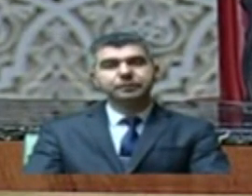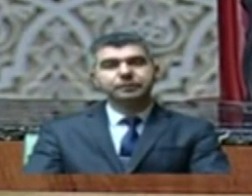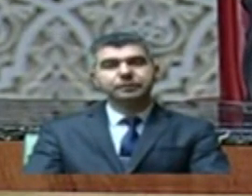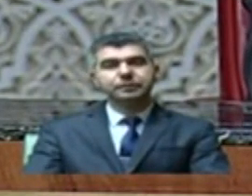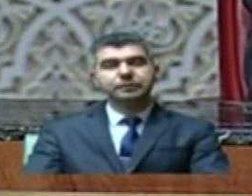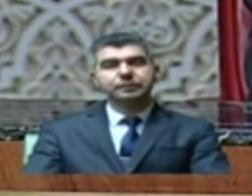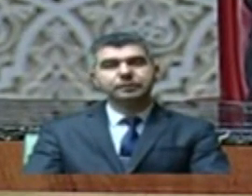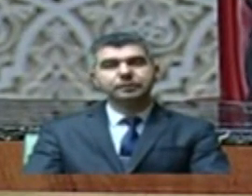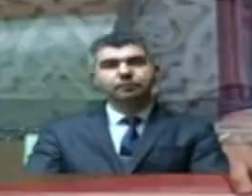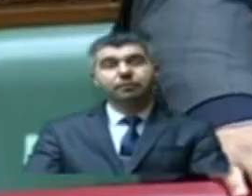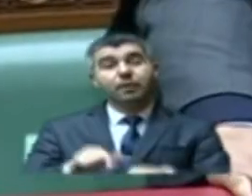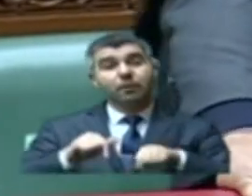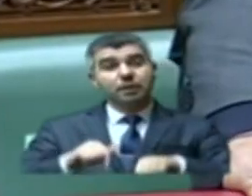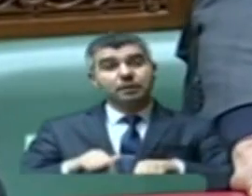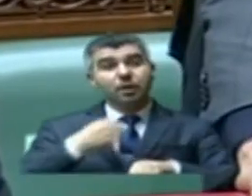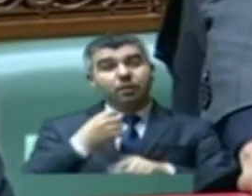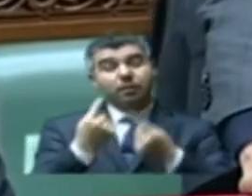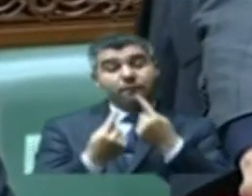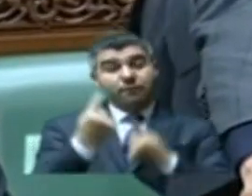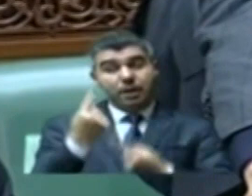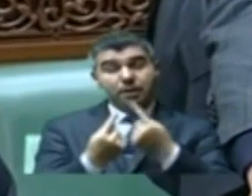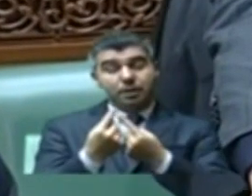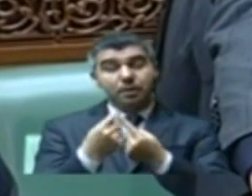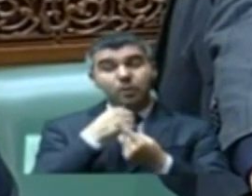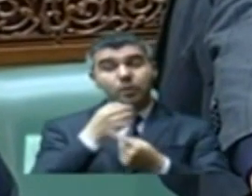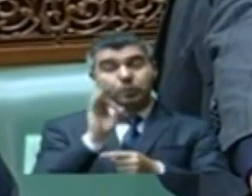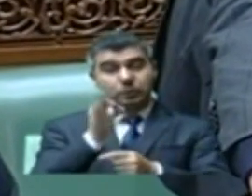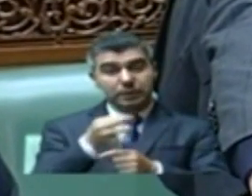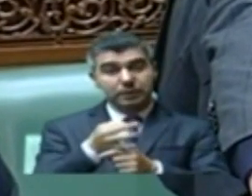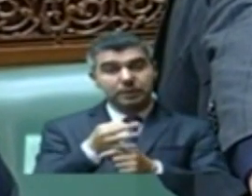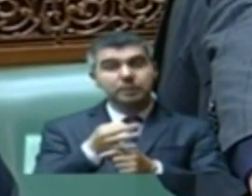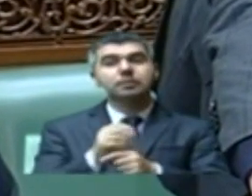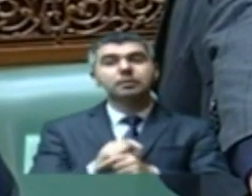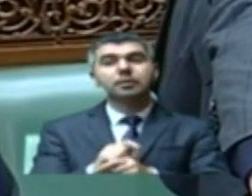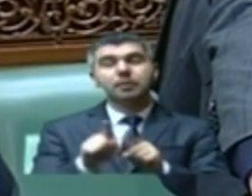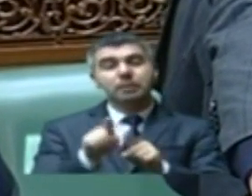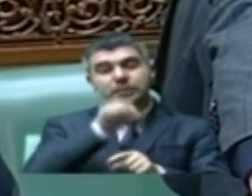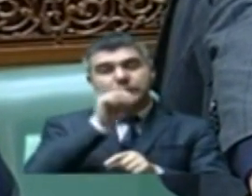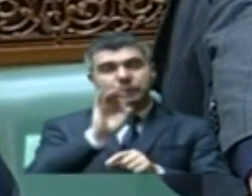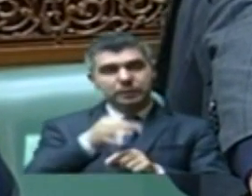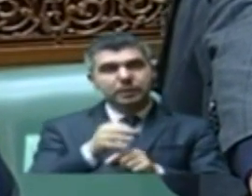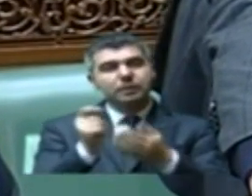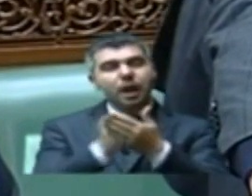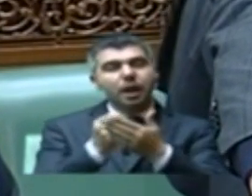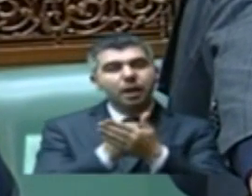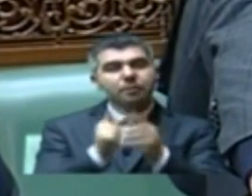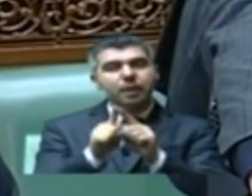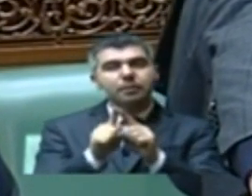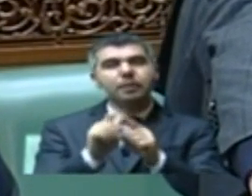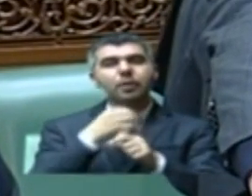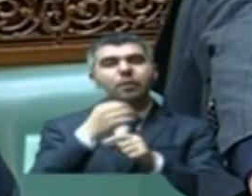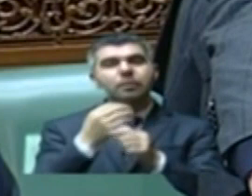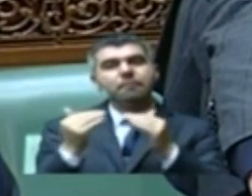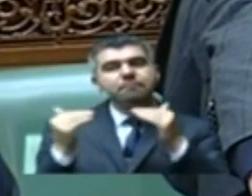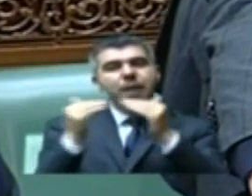اطار التعقيب. السيد الوزير، حنا اللي غادي نقولوا لكم حنا كفريق، حنا بغيناكم وتنطلبوا منكم انكم ترجعوا